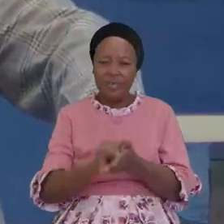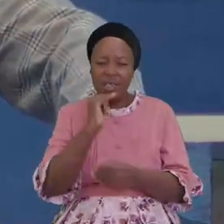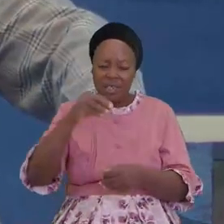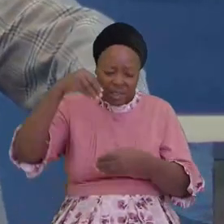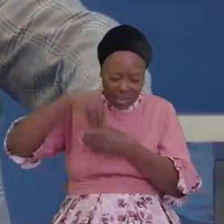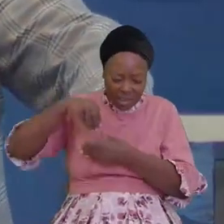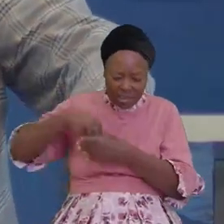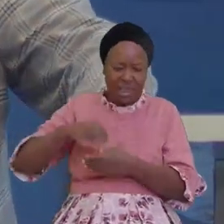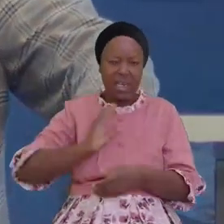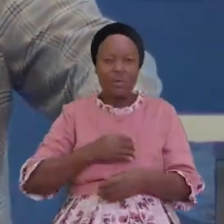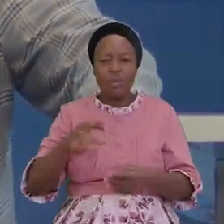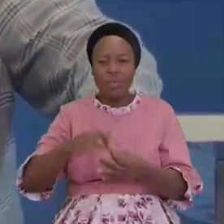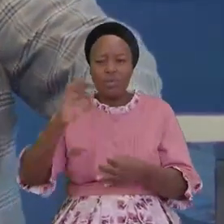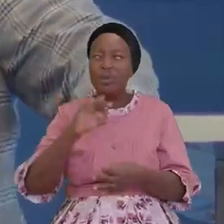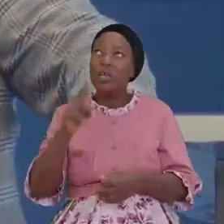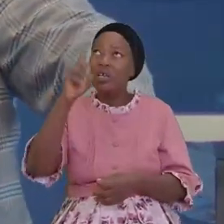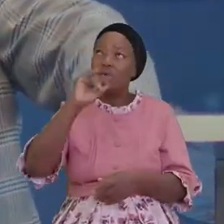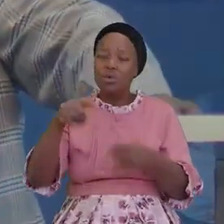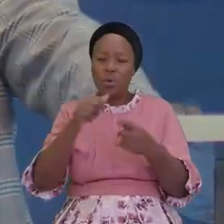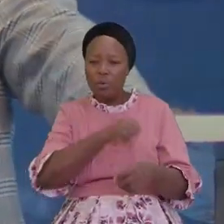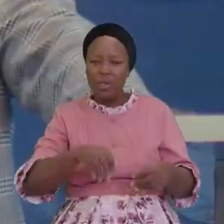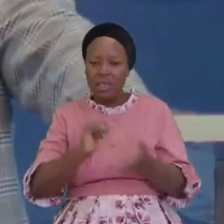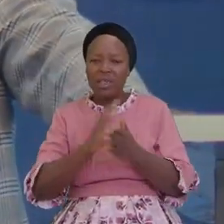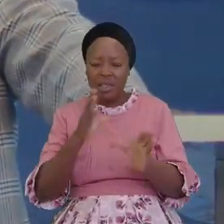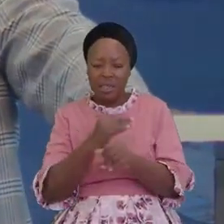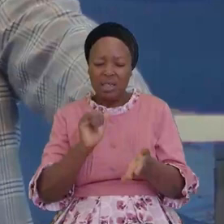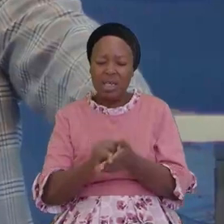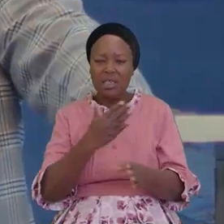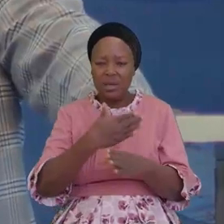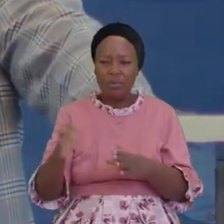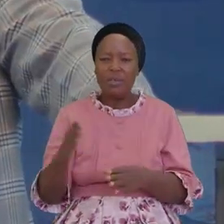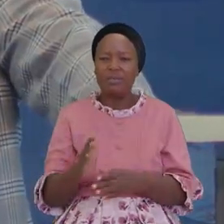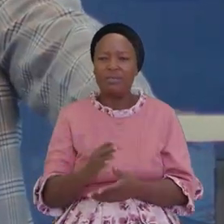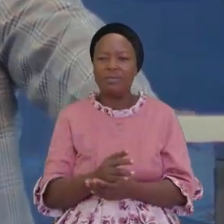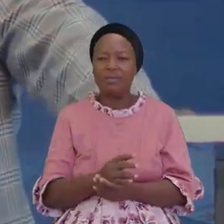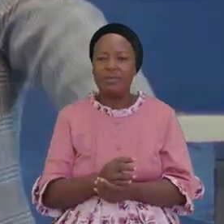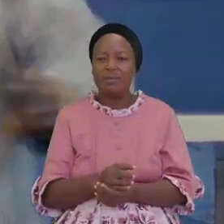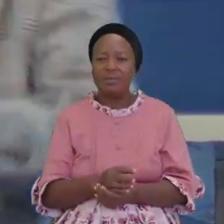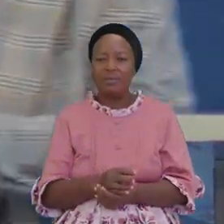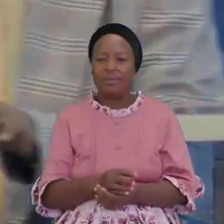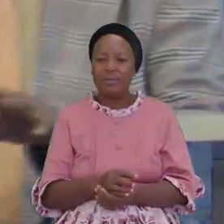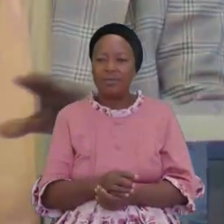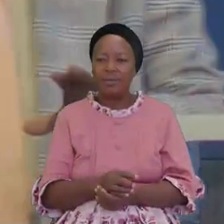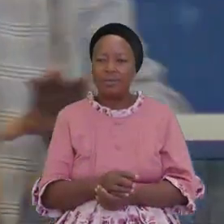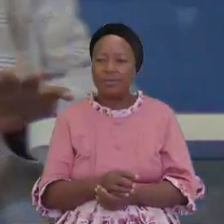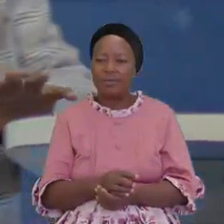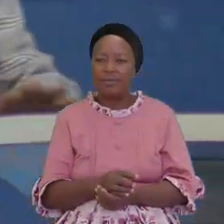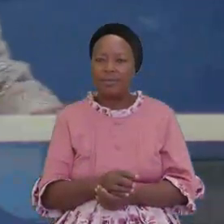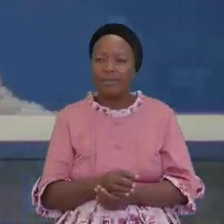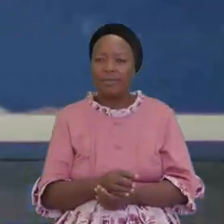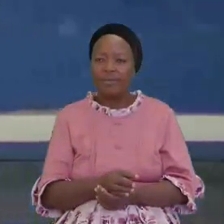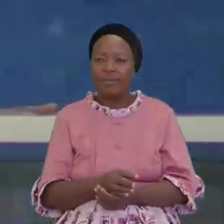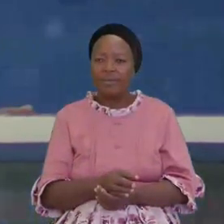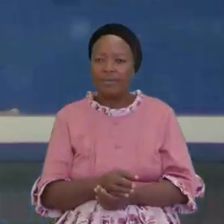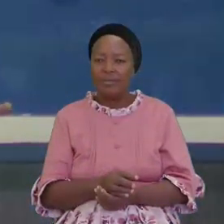Il veut ôter le mal qui est enraciné dans notre esprit. Il veut opérer et ôter cela de notre